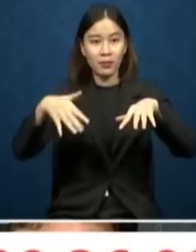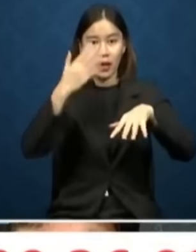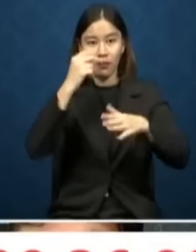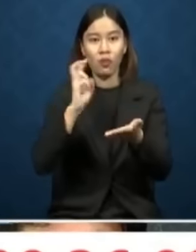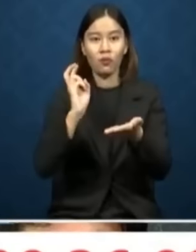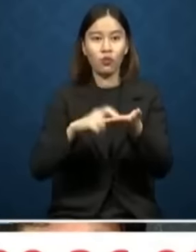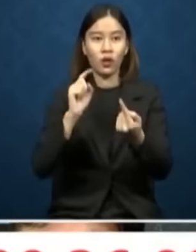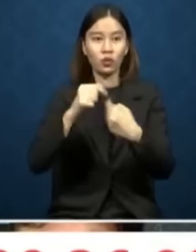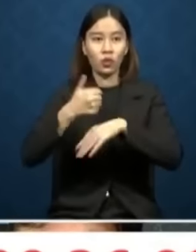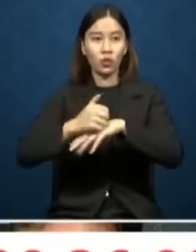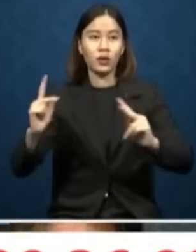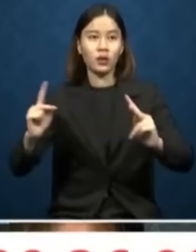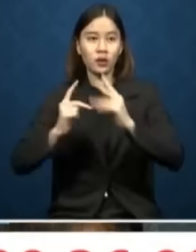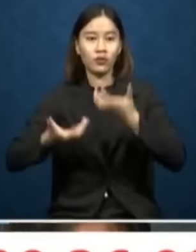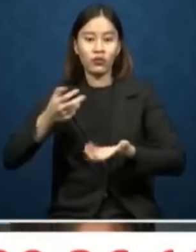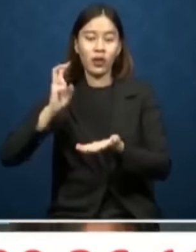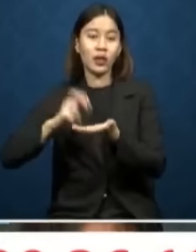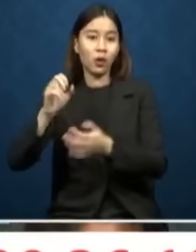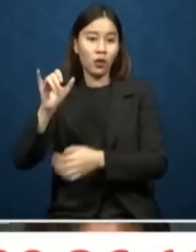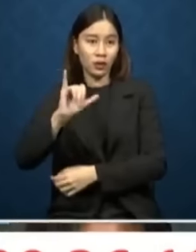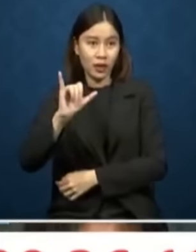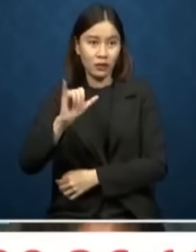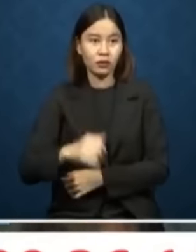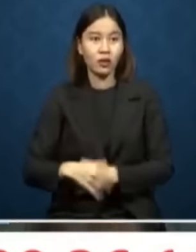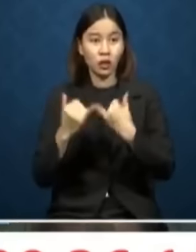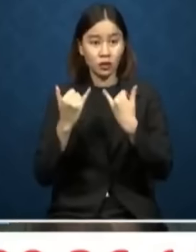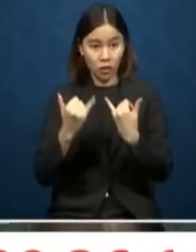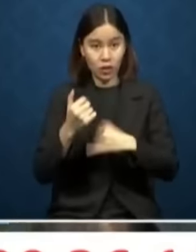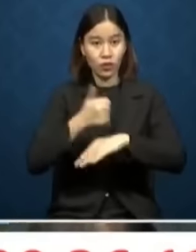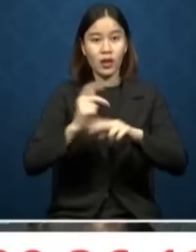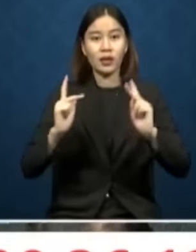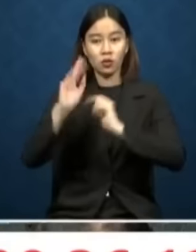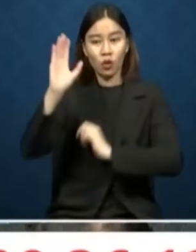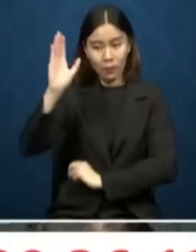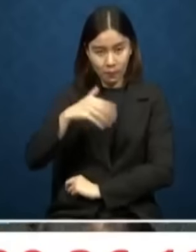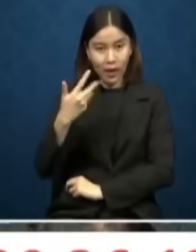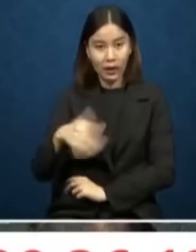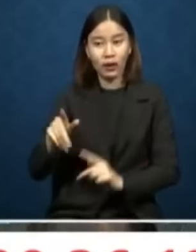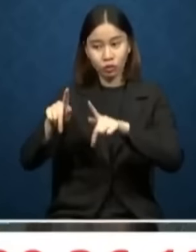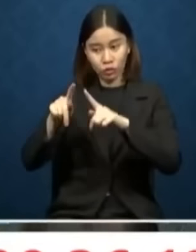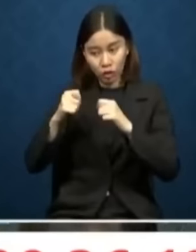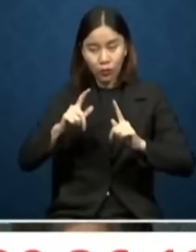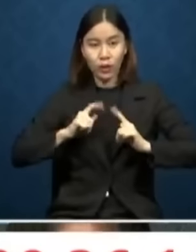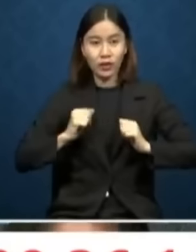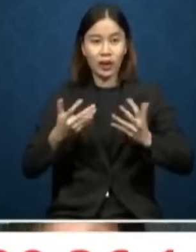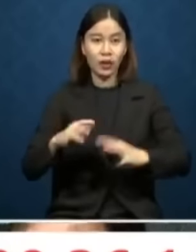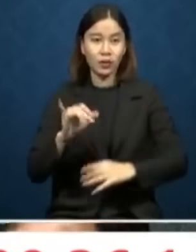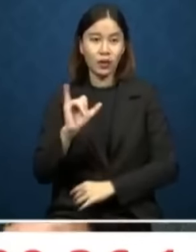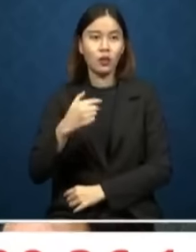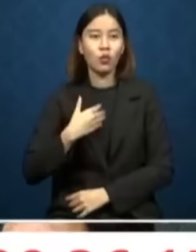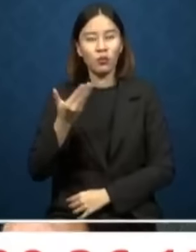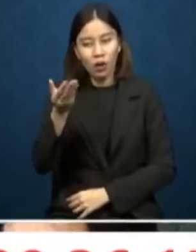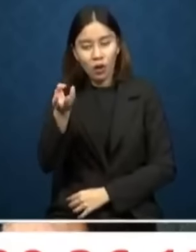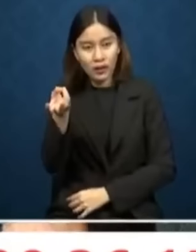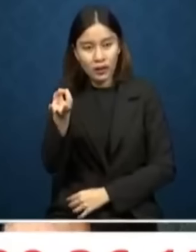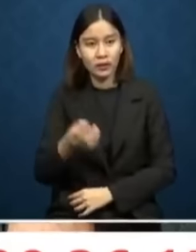มัติจากท่านรัฐมนตรีว่าการกระทรวงยุติธรรมเข้าใจว่าท่านรัฐมนตรีมาแล้วนะครับเดี๋ยวท่านตอบผมด้วยแล้วกันว่าท่านอนุญาตหรือยังเพราะผมขอไม่มากหรอก